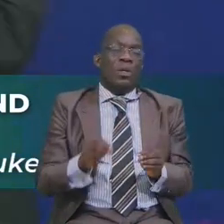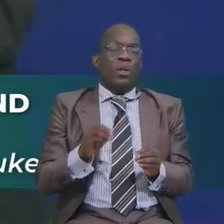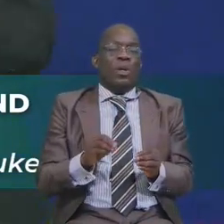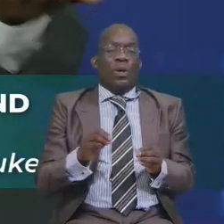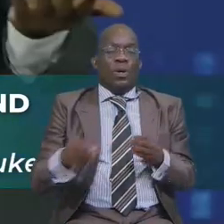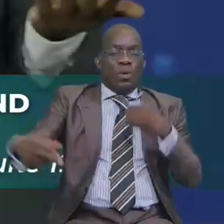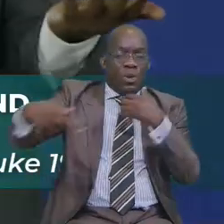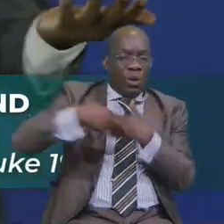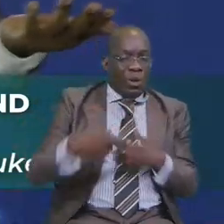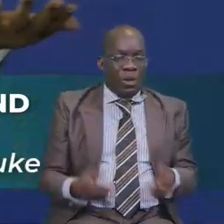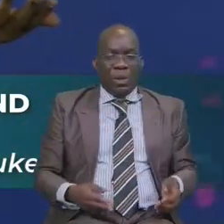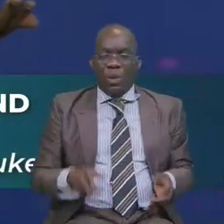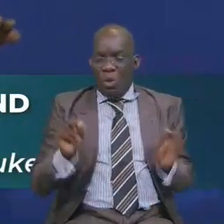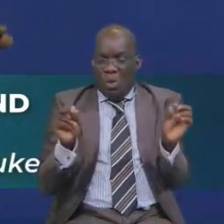non?